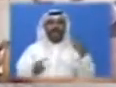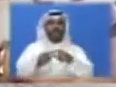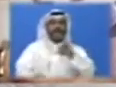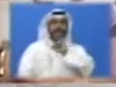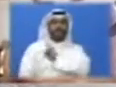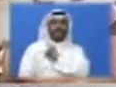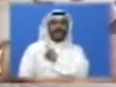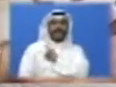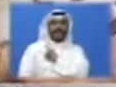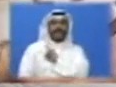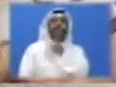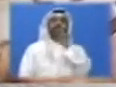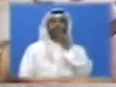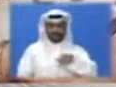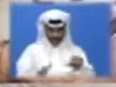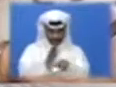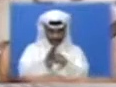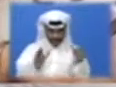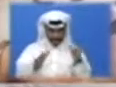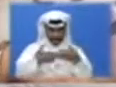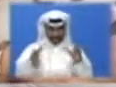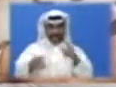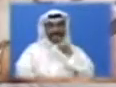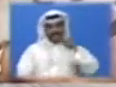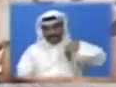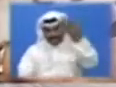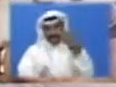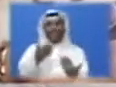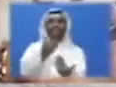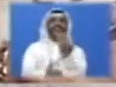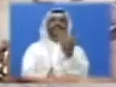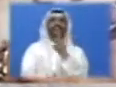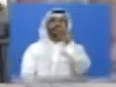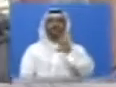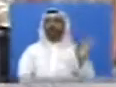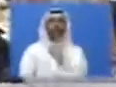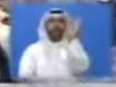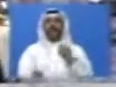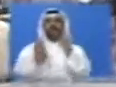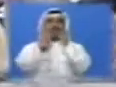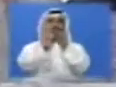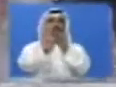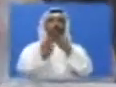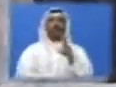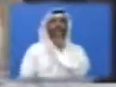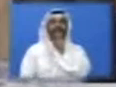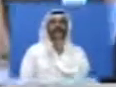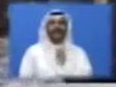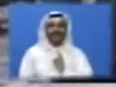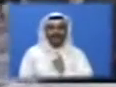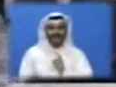الله في بداية السنة القادمة في الدوحة في قطر.